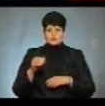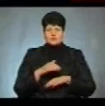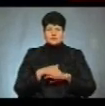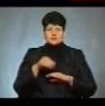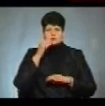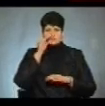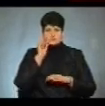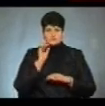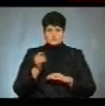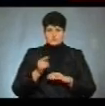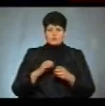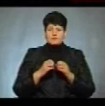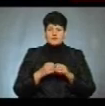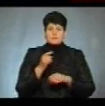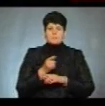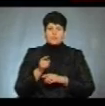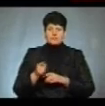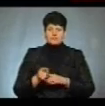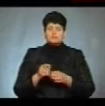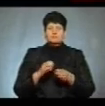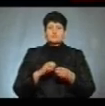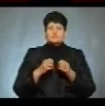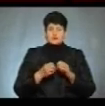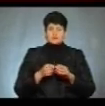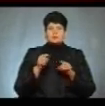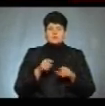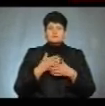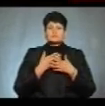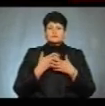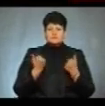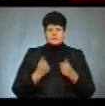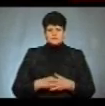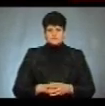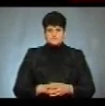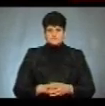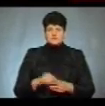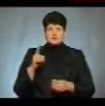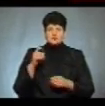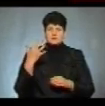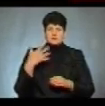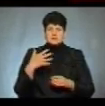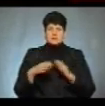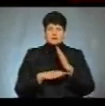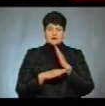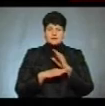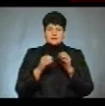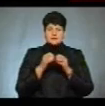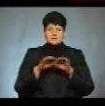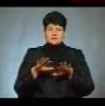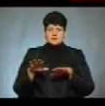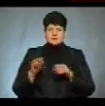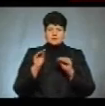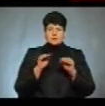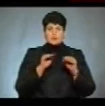Тернополі. Проблема парковок існує, їх нема. Це є проблема. 150 дерев на 10 локаціях сьогодні висадили